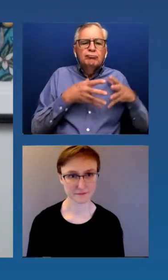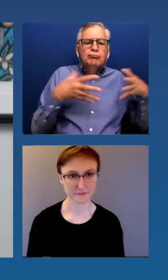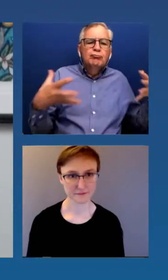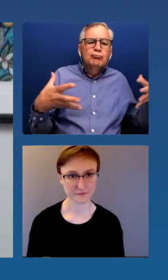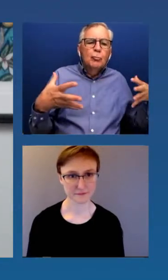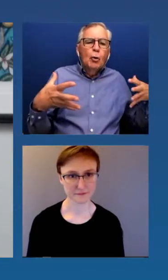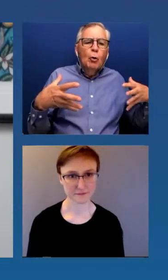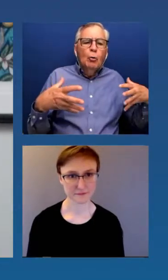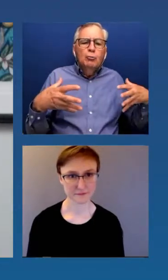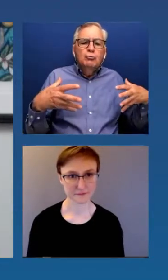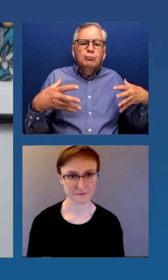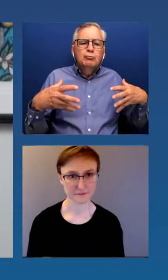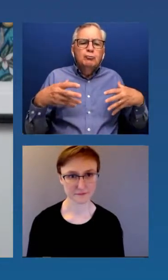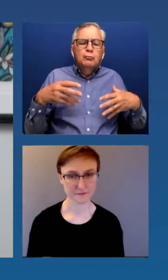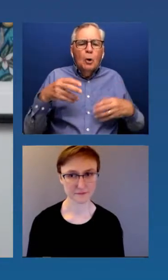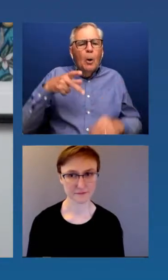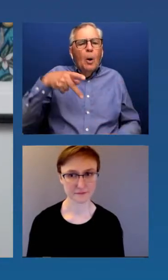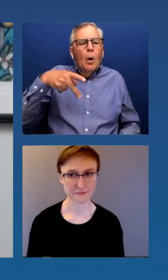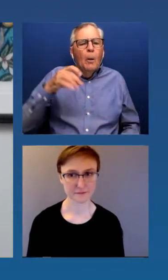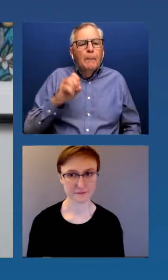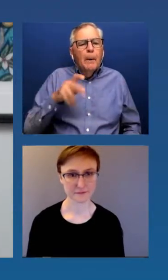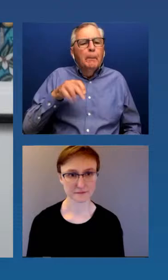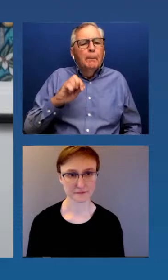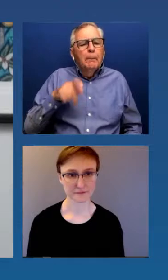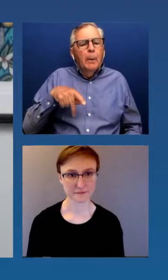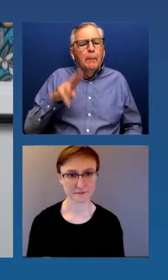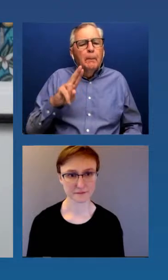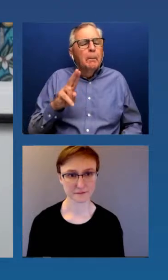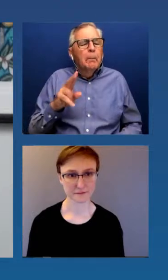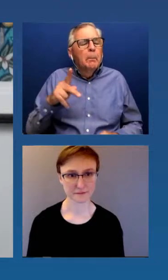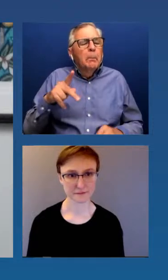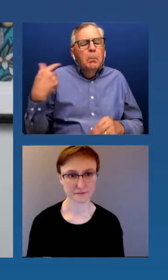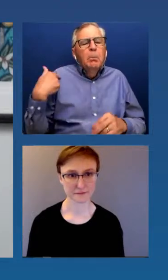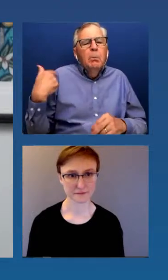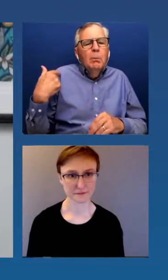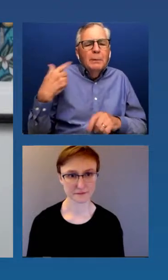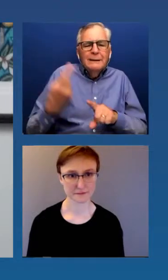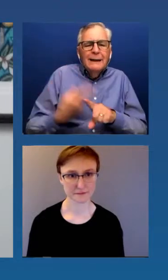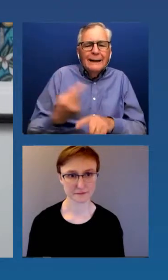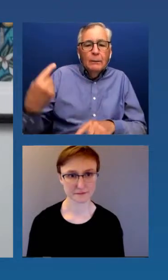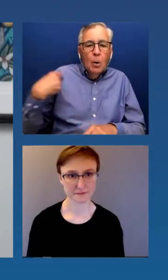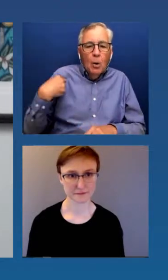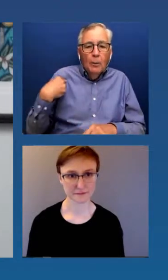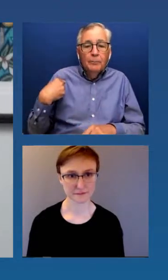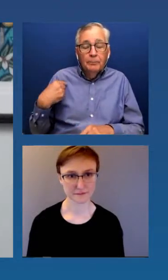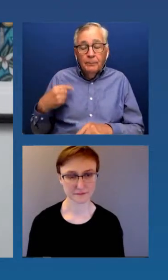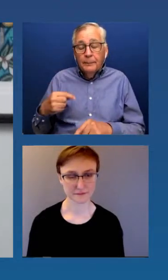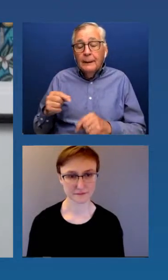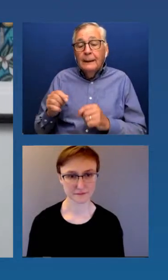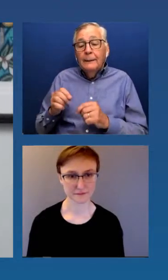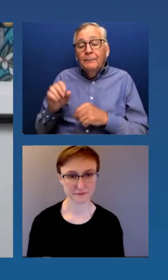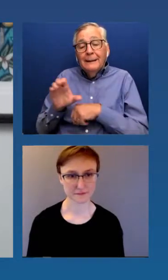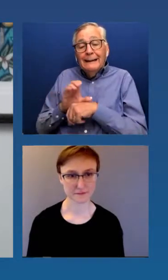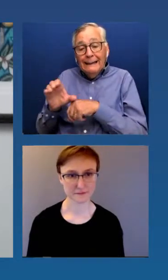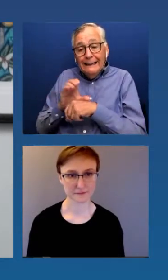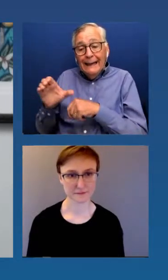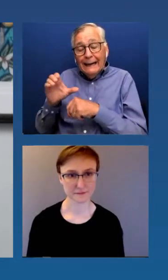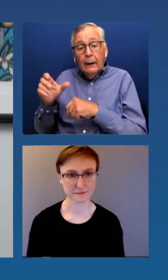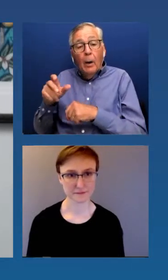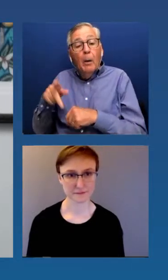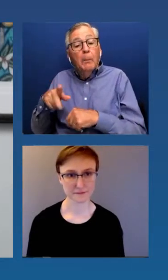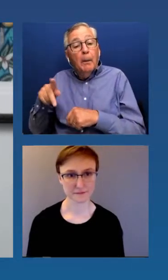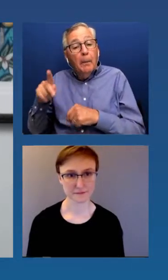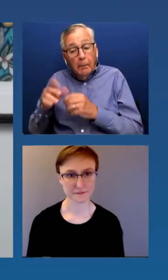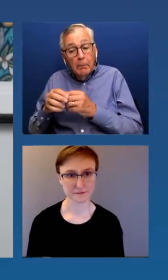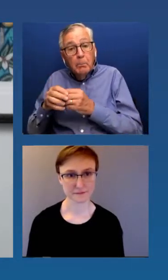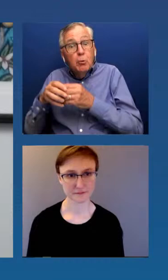pop-up, entre guillemets, qu'on a eues au cours des derniers mois? Oui, les cliniques pop-up étaient un peu plus grandes. Elles